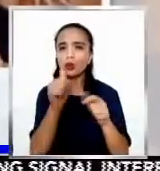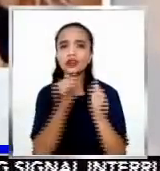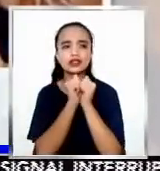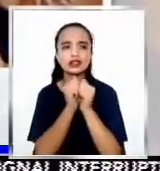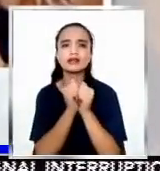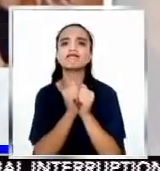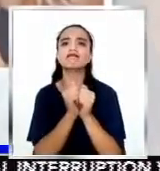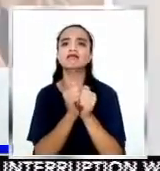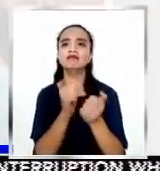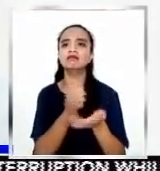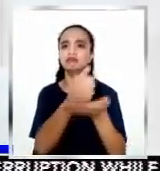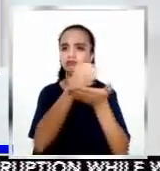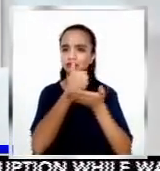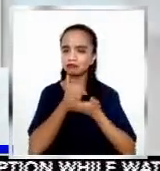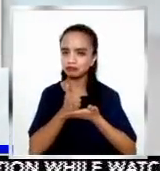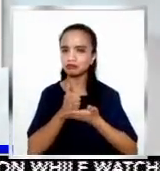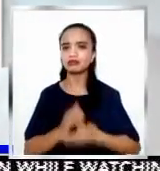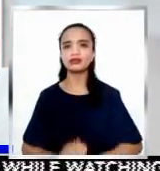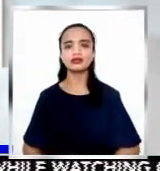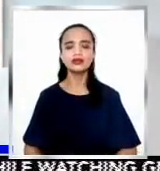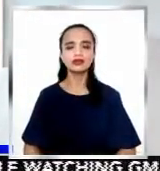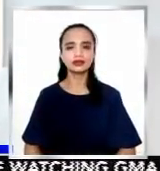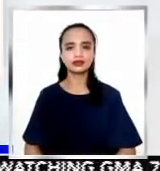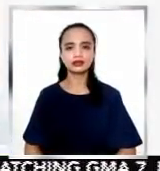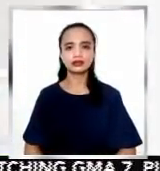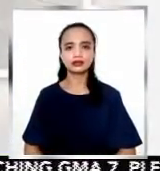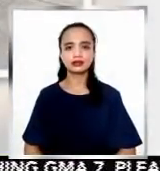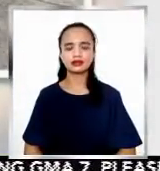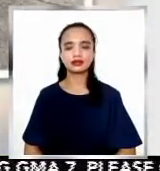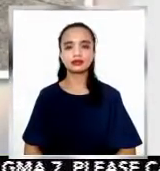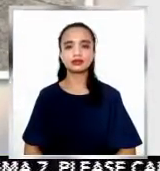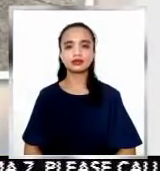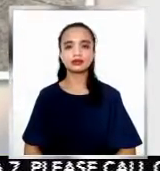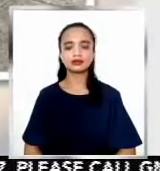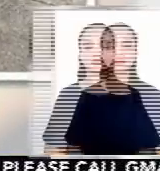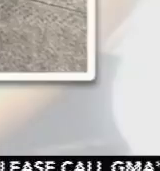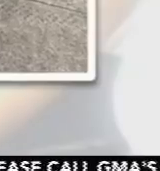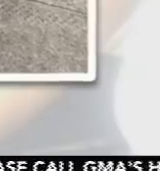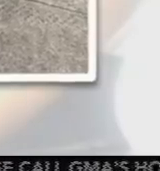Chino Trinidad ang tutok, 24 Oras.